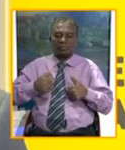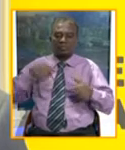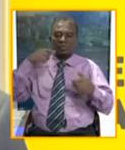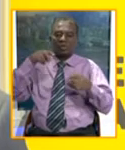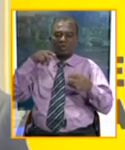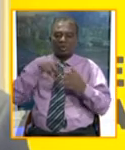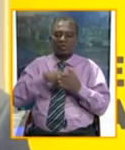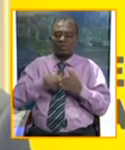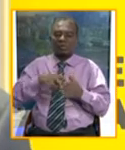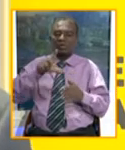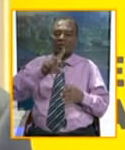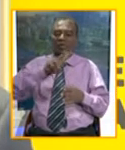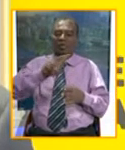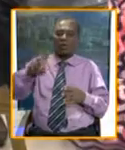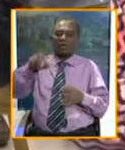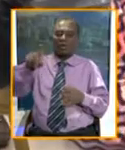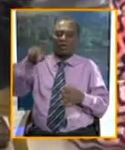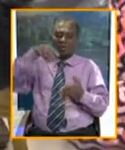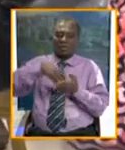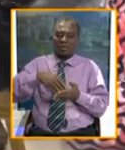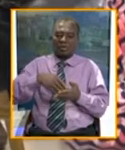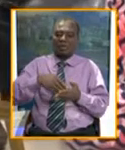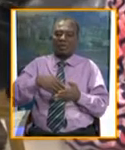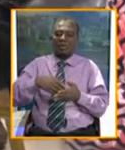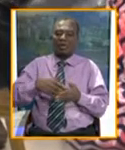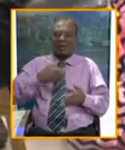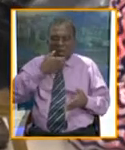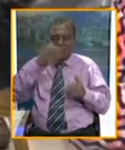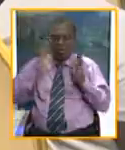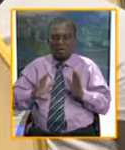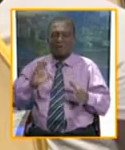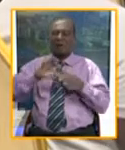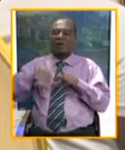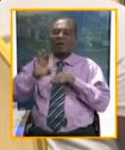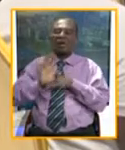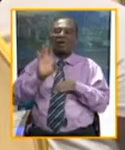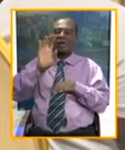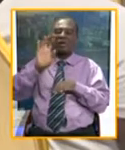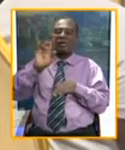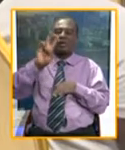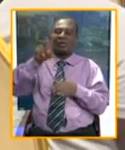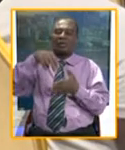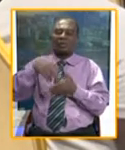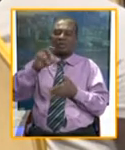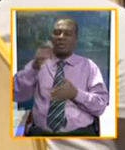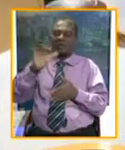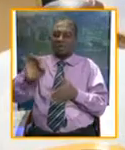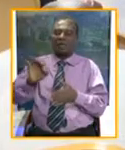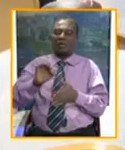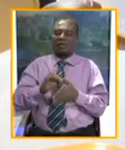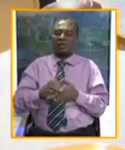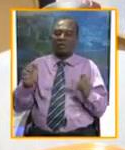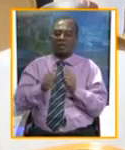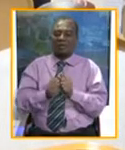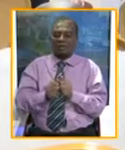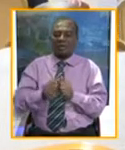notifié 21 498 cas de tuberculose en 2019 et 19 976 cas en 2020.